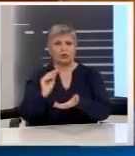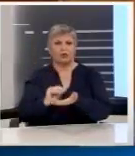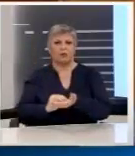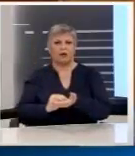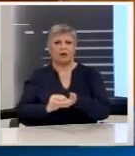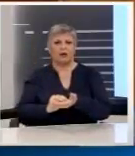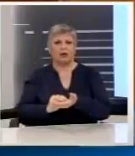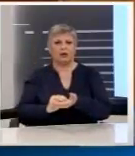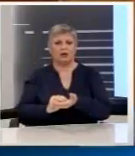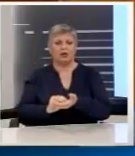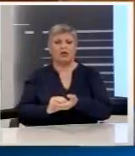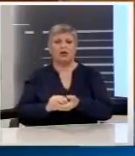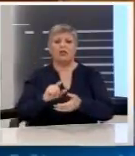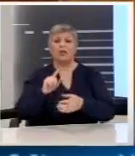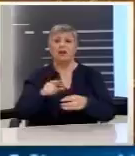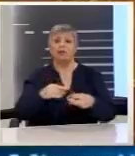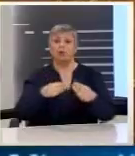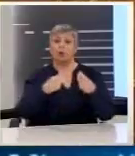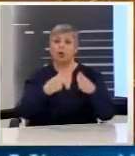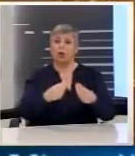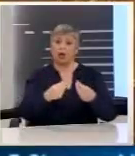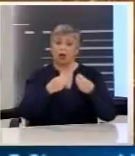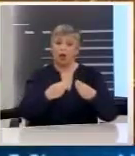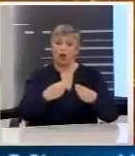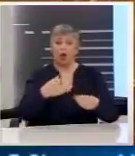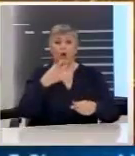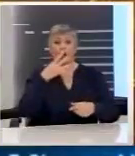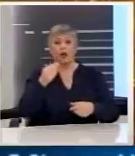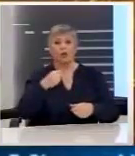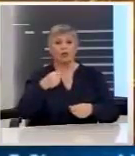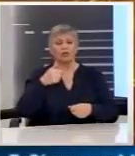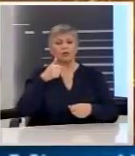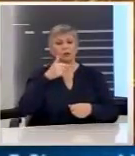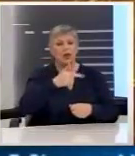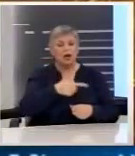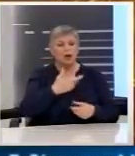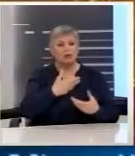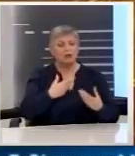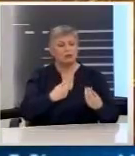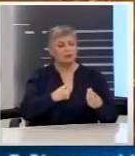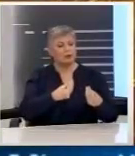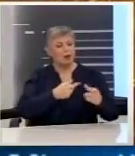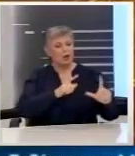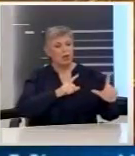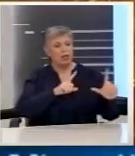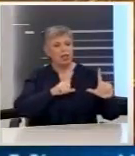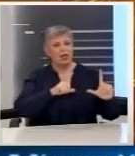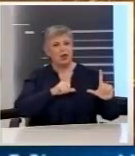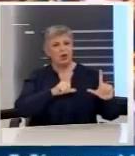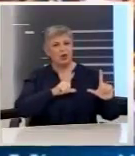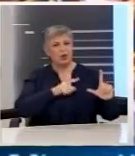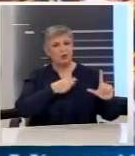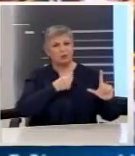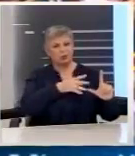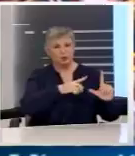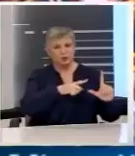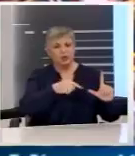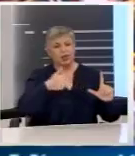είναι εξαιρετικά καλό που συμβαίνει για μας, όμως νομίζω ότι δεν είναι καλό τελικά για το πολιτικό